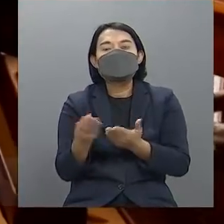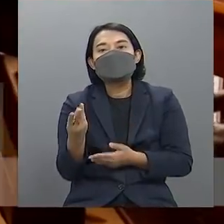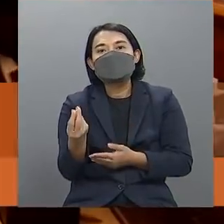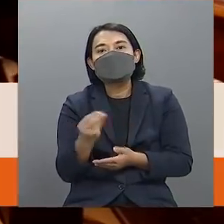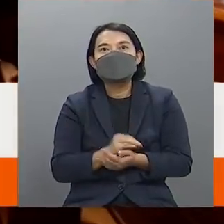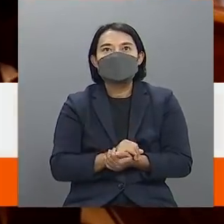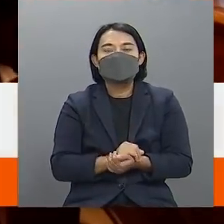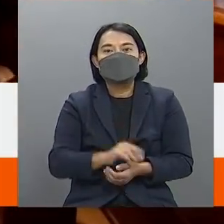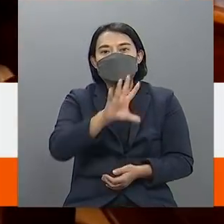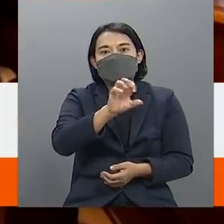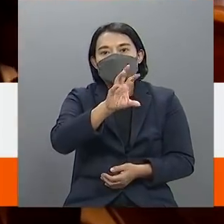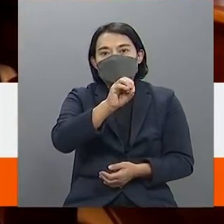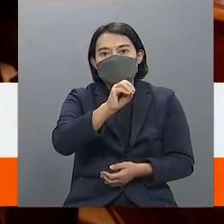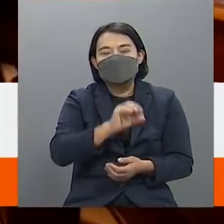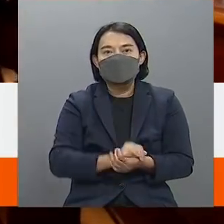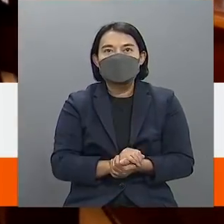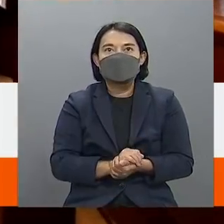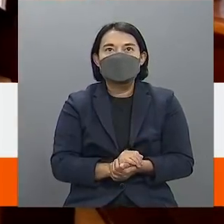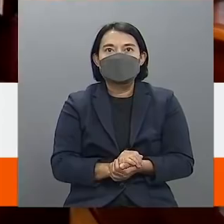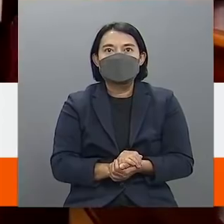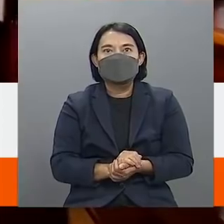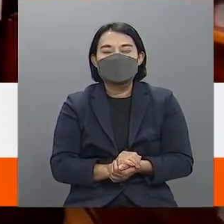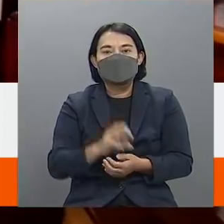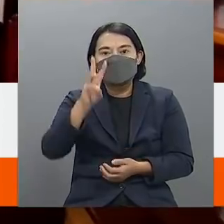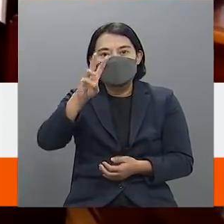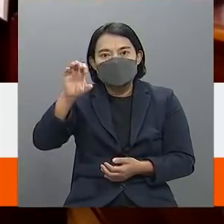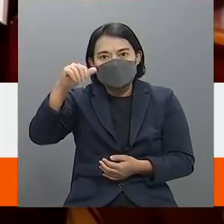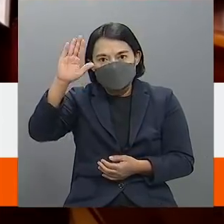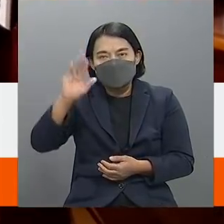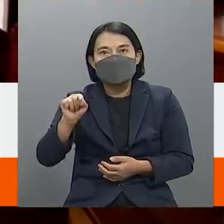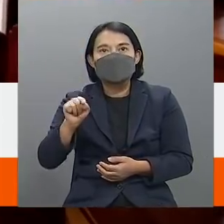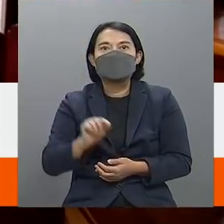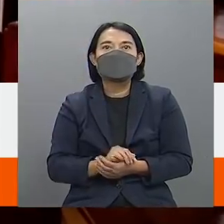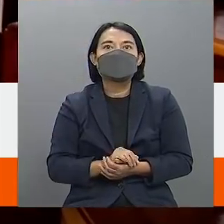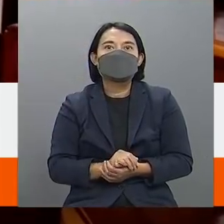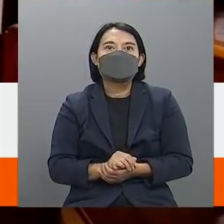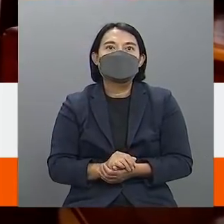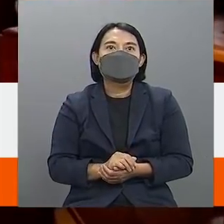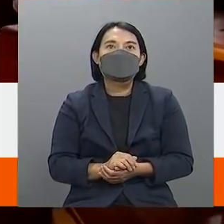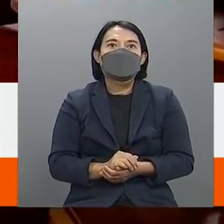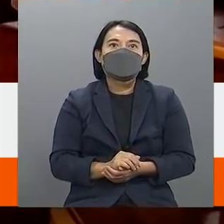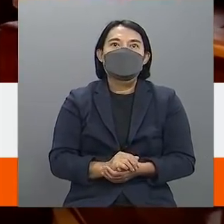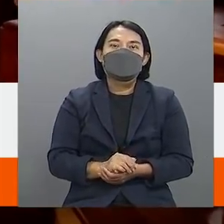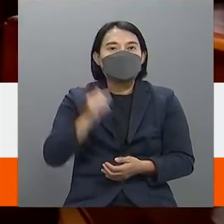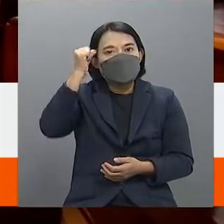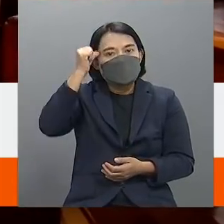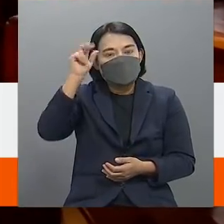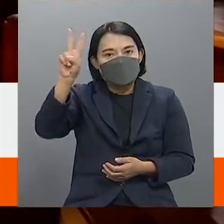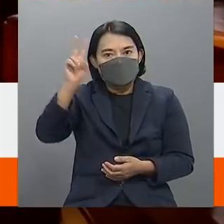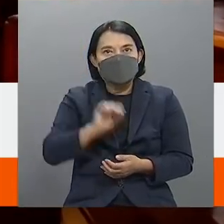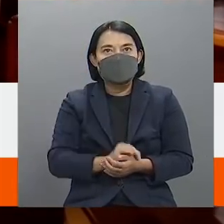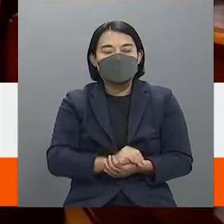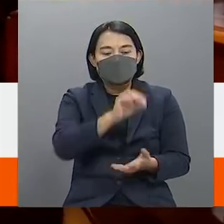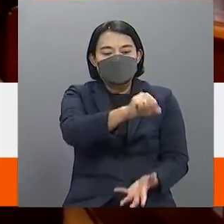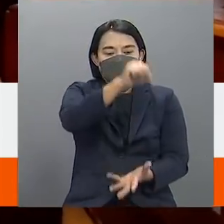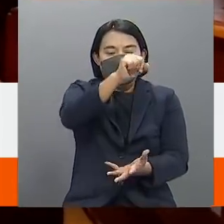550มั่งแบบครึ่งนึงบางทีก็600กว่าบาทมั่งค่ะเพราะว่า 2 วันซื้อทีนึงถ้าจะเป็น